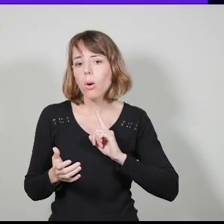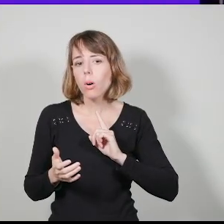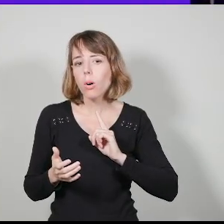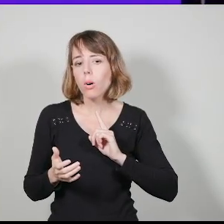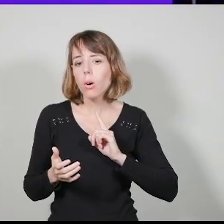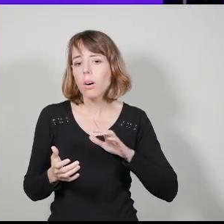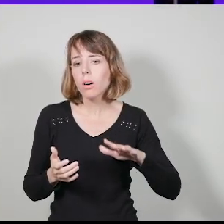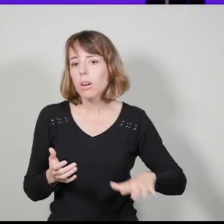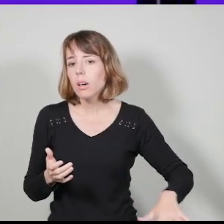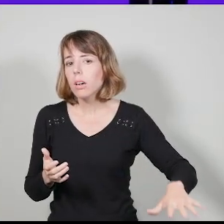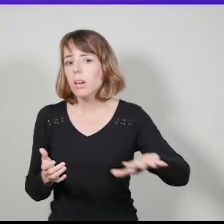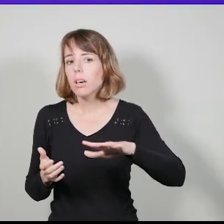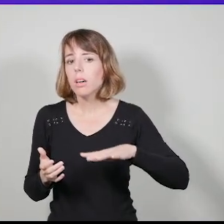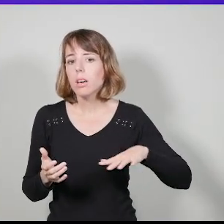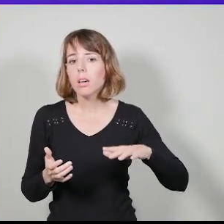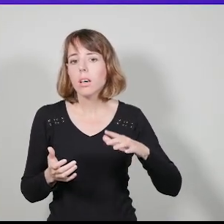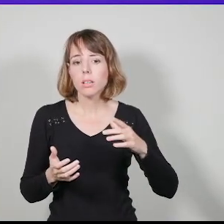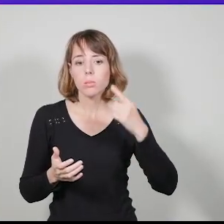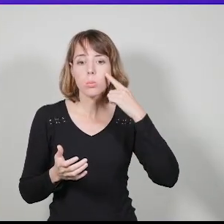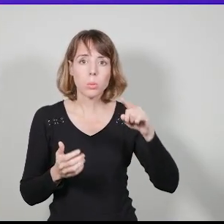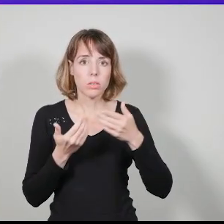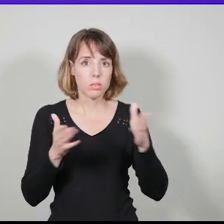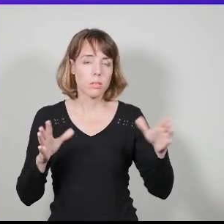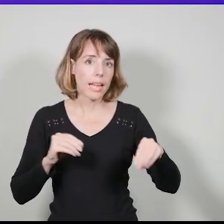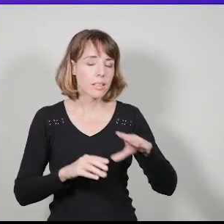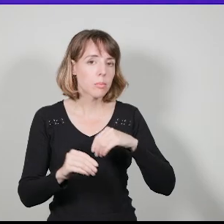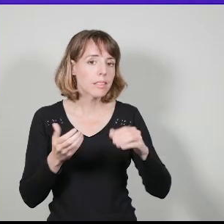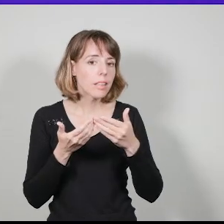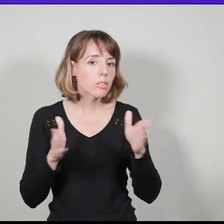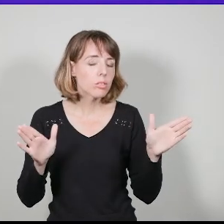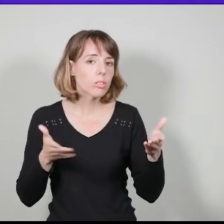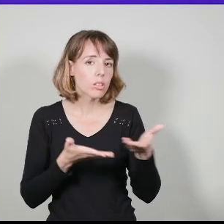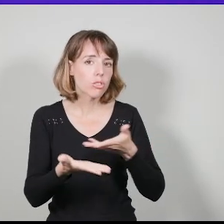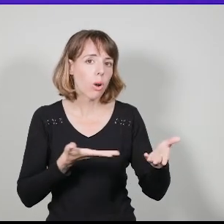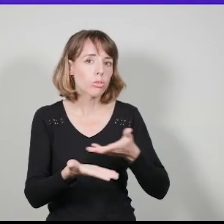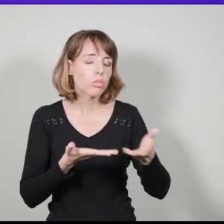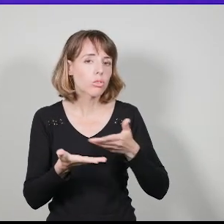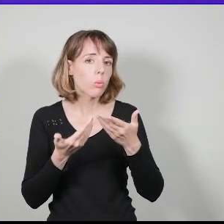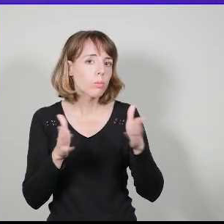ça a permis? Qu'est-ce que ça a ouvert comme espace d'échange, comme possibilité finalement